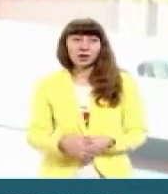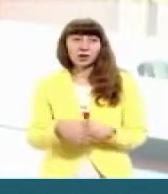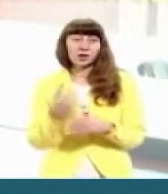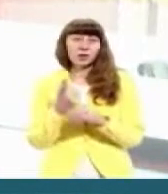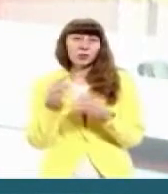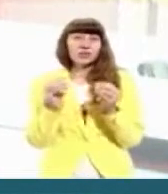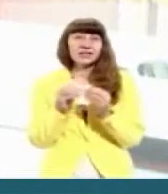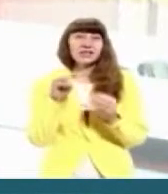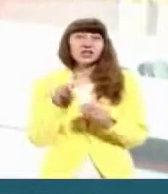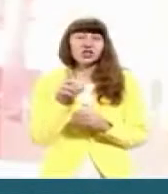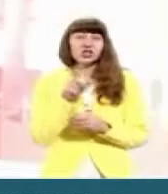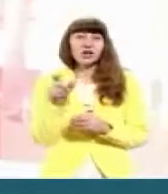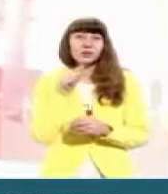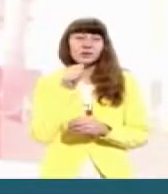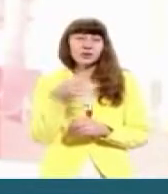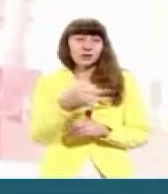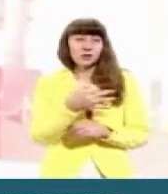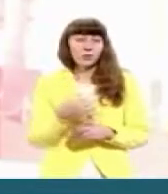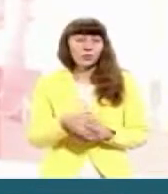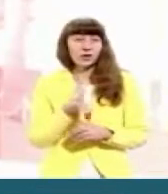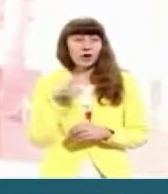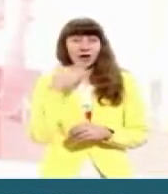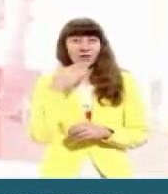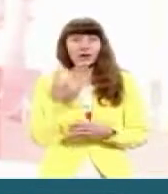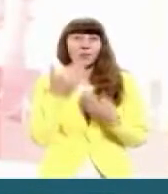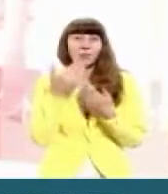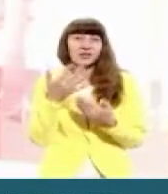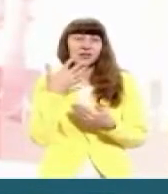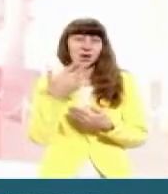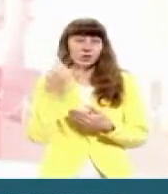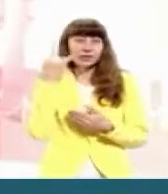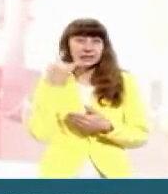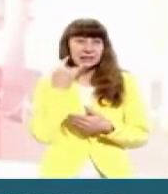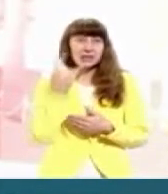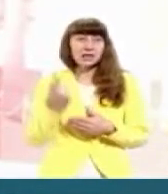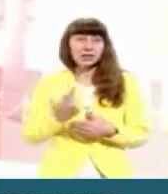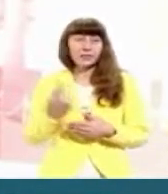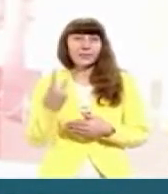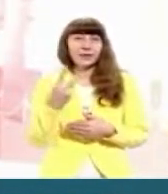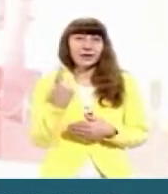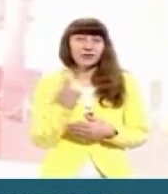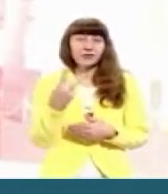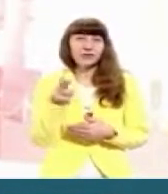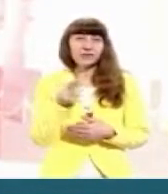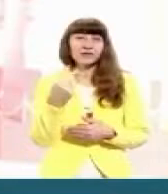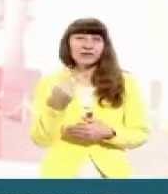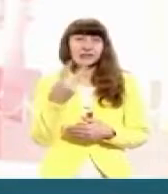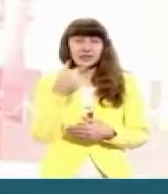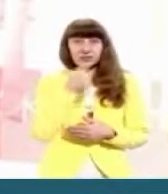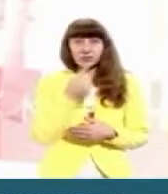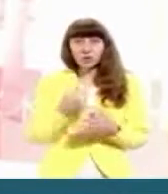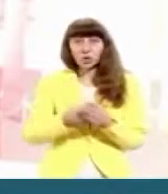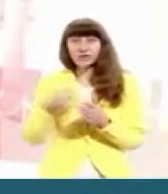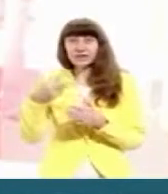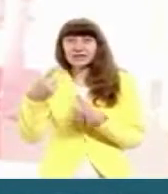женщин нашей области. Как было уже озвучено в послании, ожидается с 1 января 2023 года до